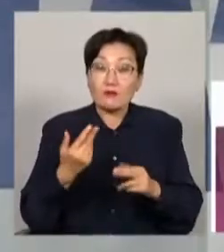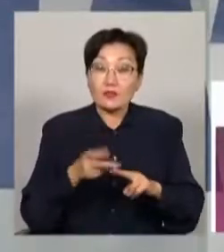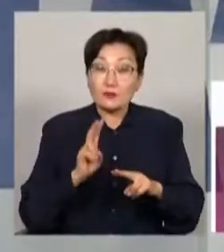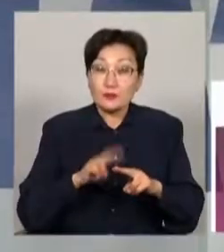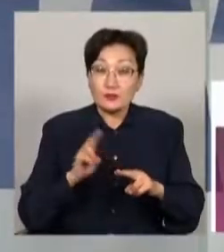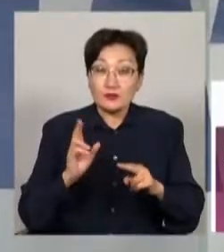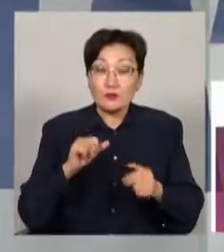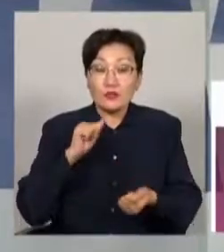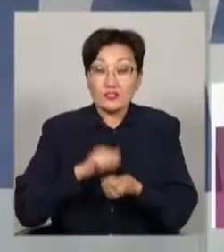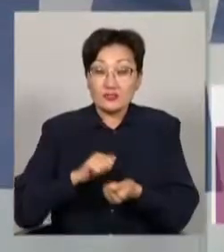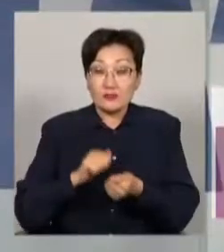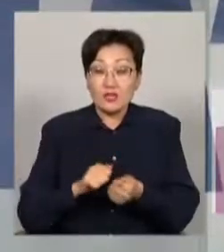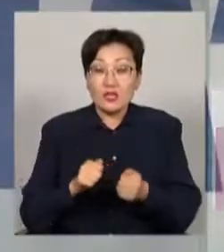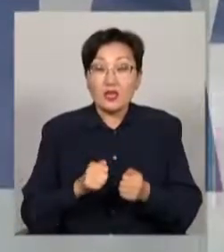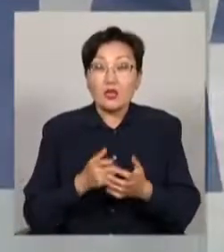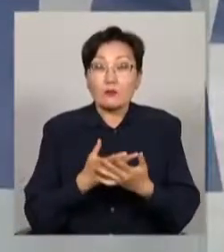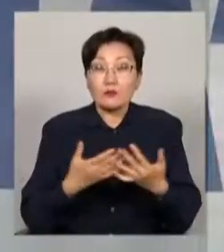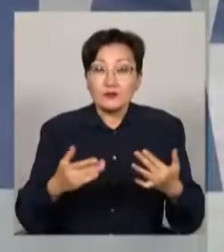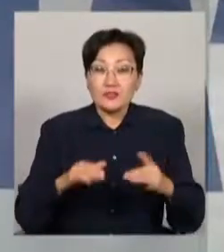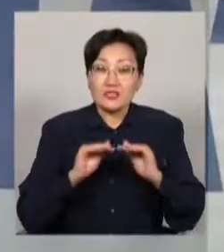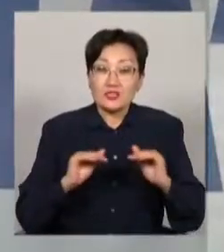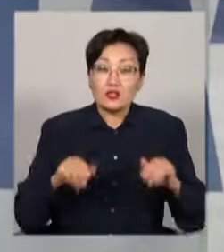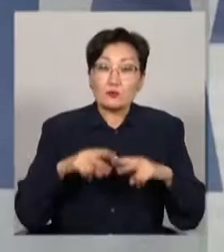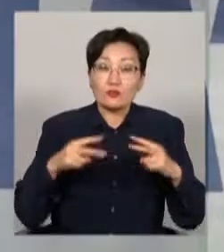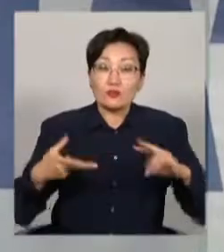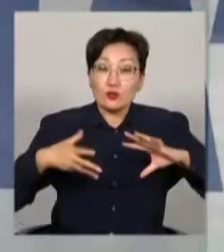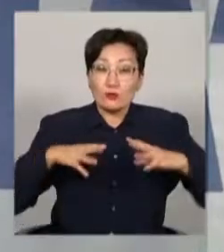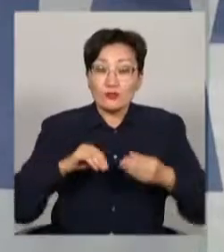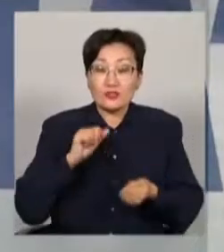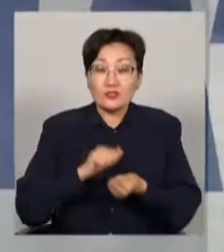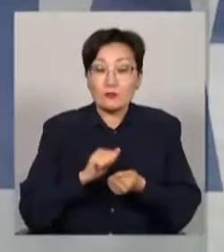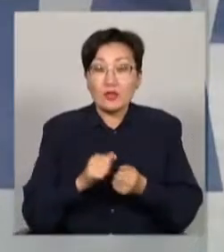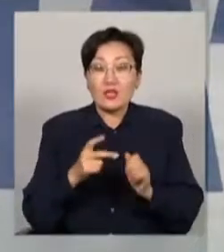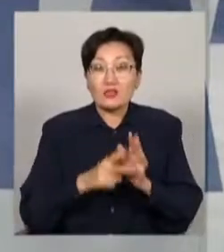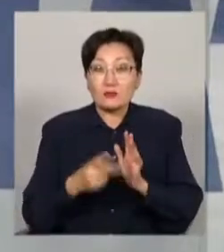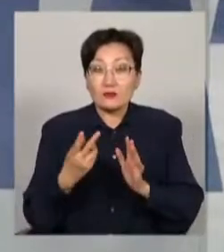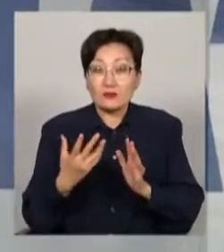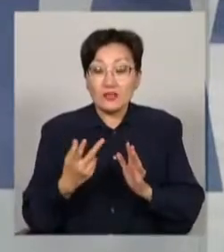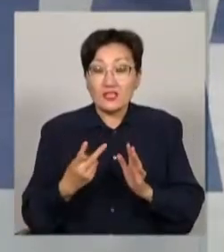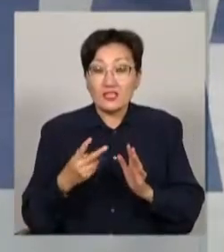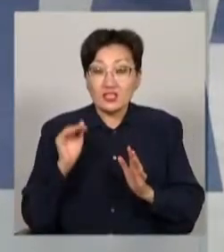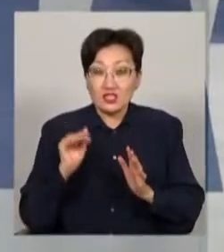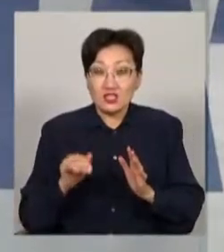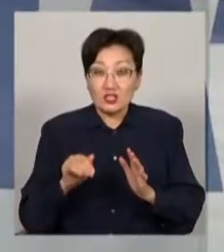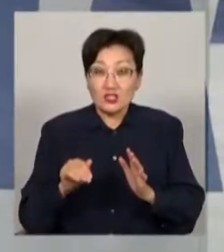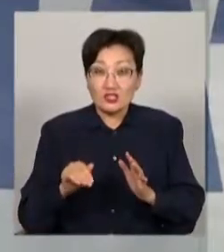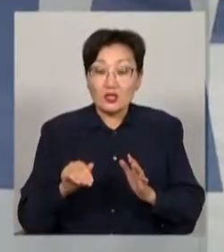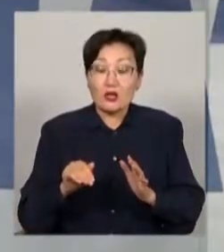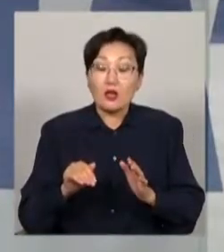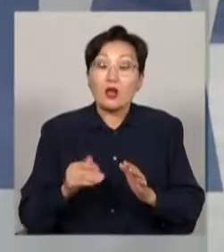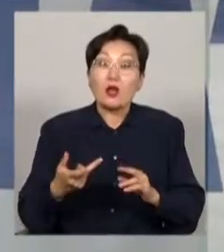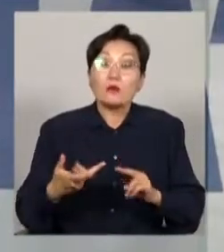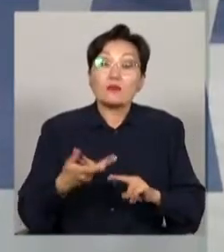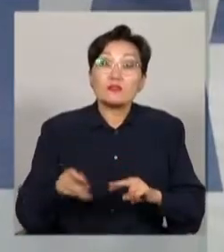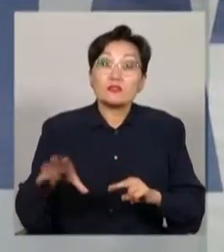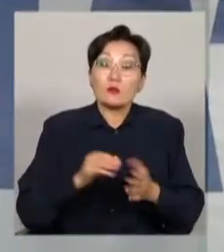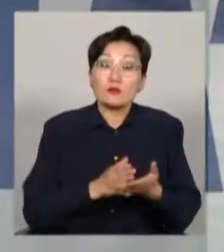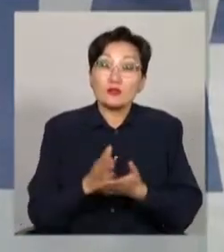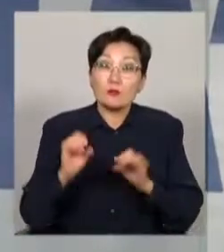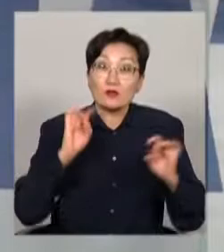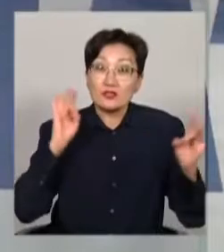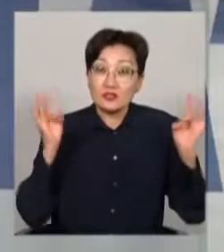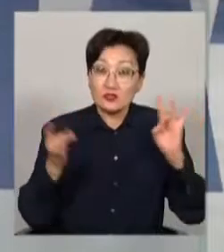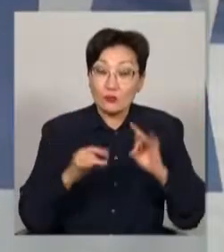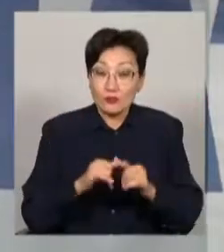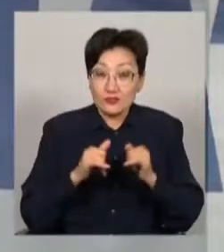году будет опубликована серия детской литературы с общим тиражом 72 тысячи экземпляров. Все это, несомненно, послужит популяризации